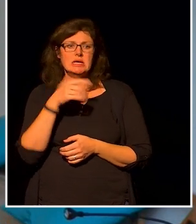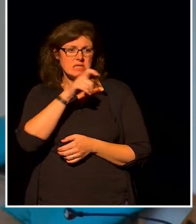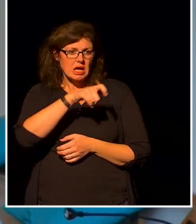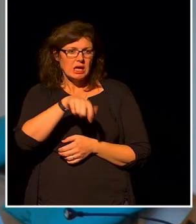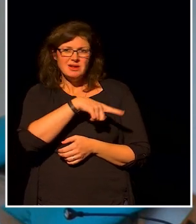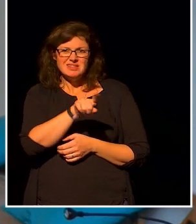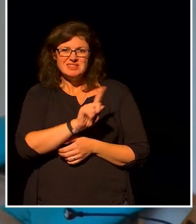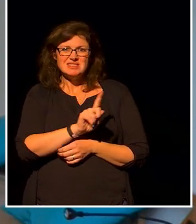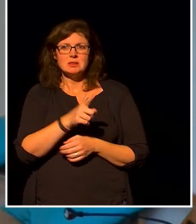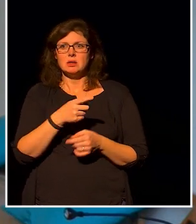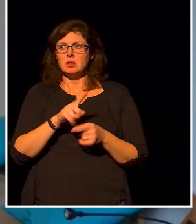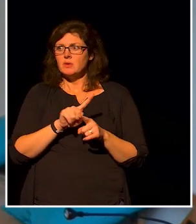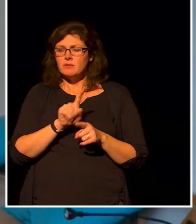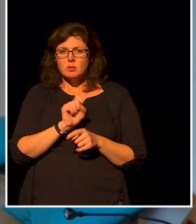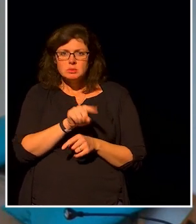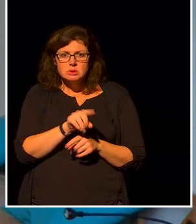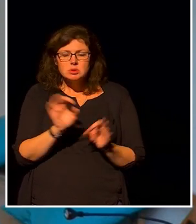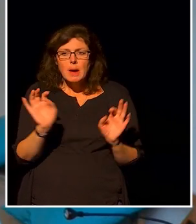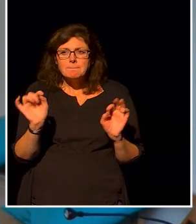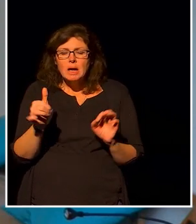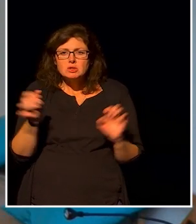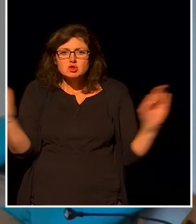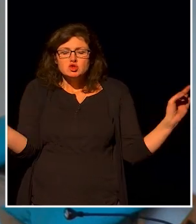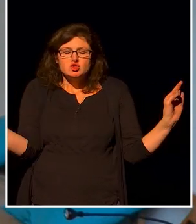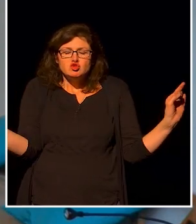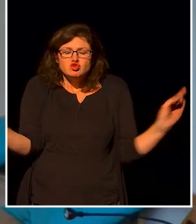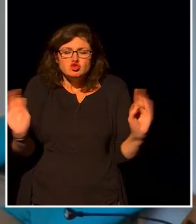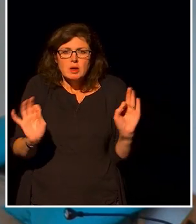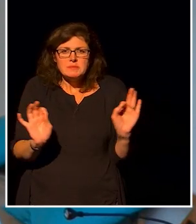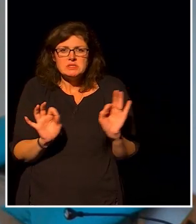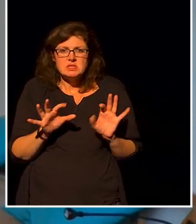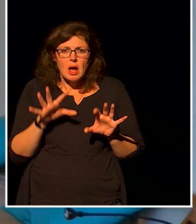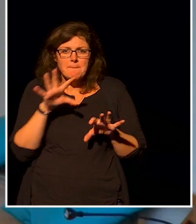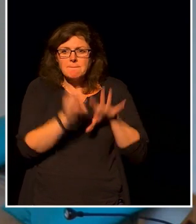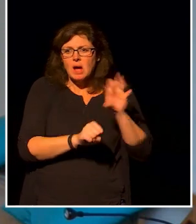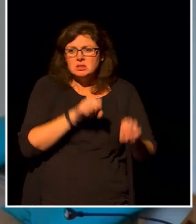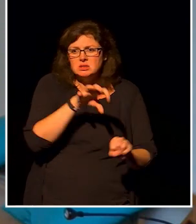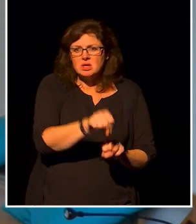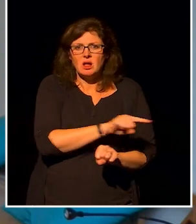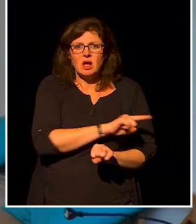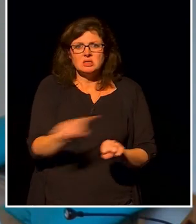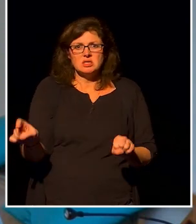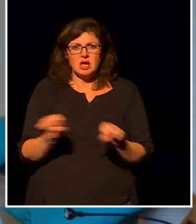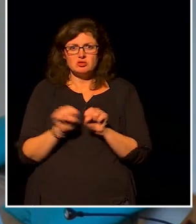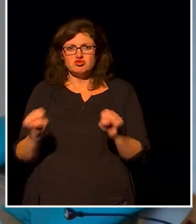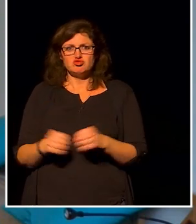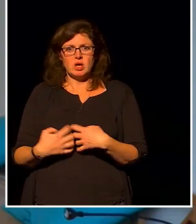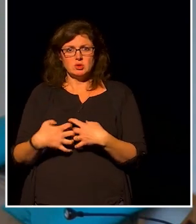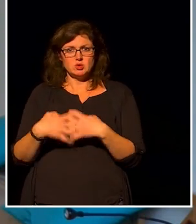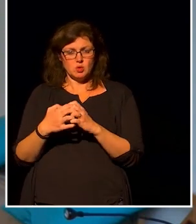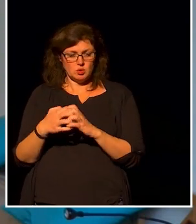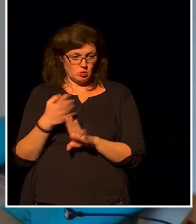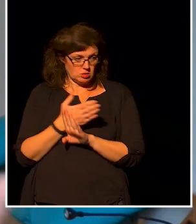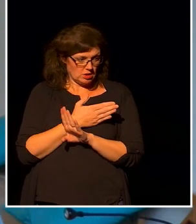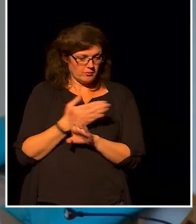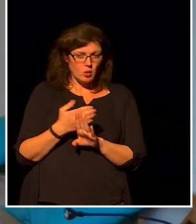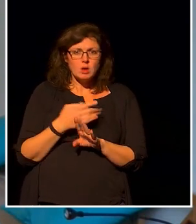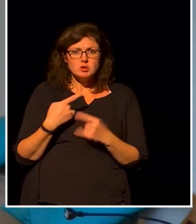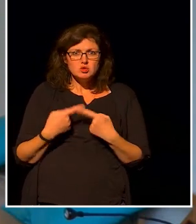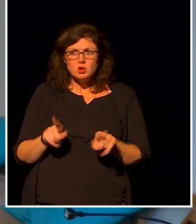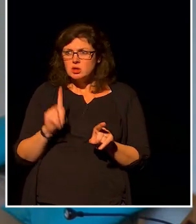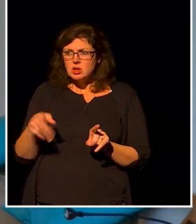schlimmste Massaker seit Staatsgründung und davor, sondern das sagen auch viele,